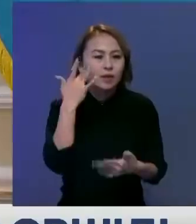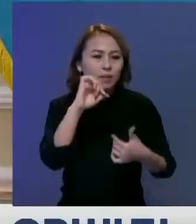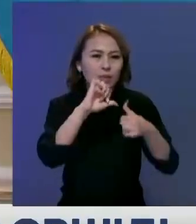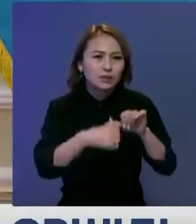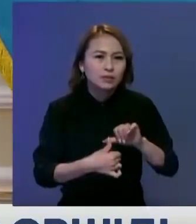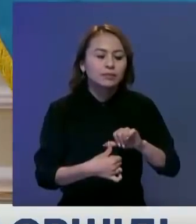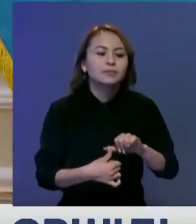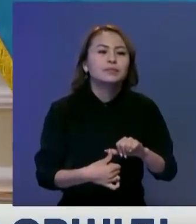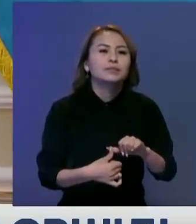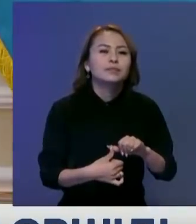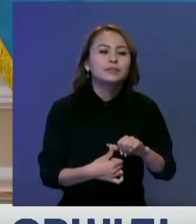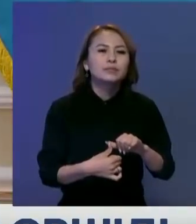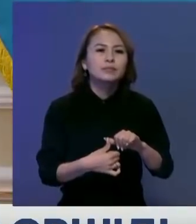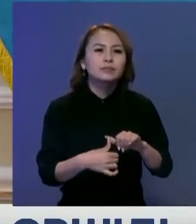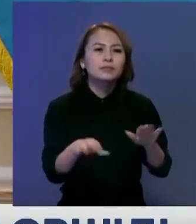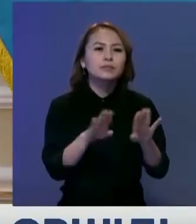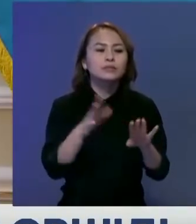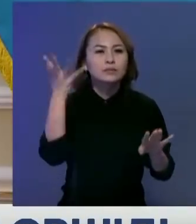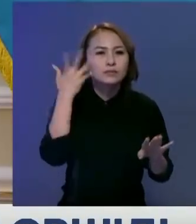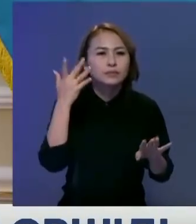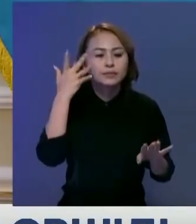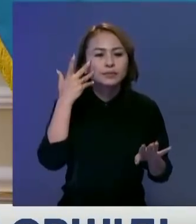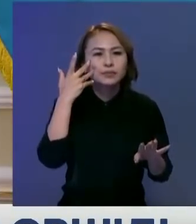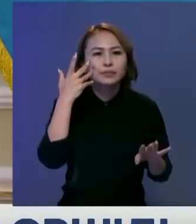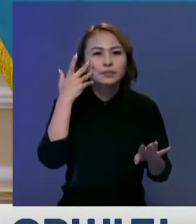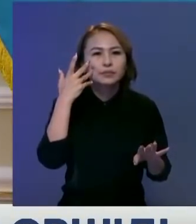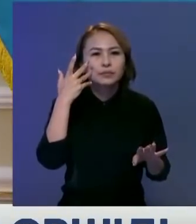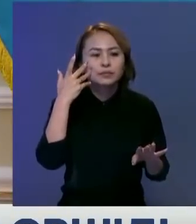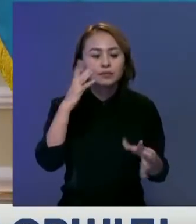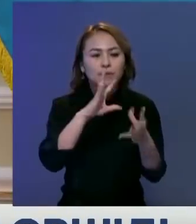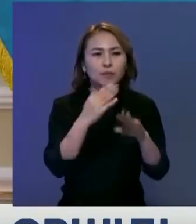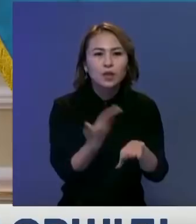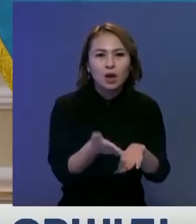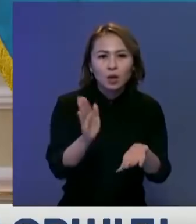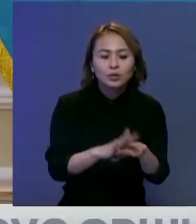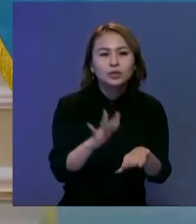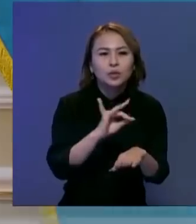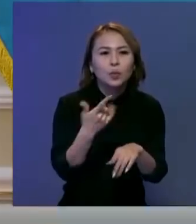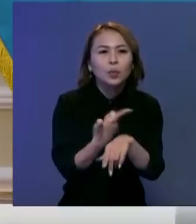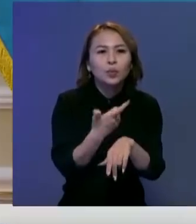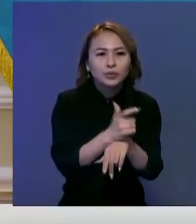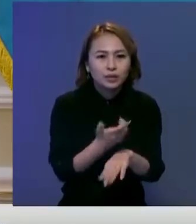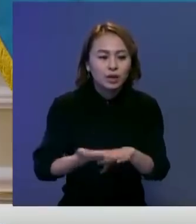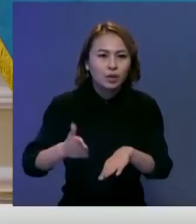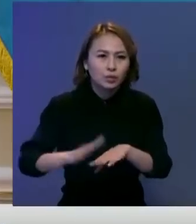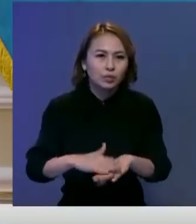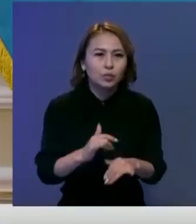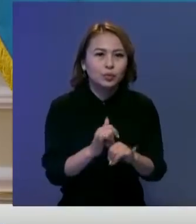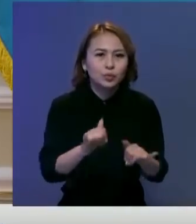Үндеттің жаңа толқыны келгенінен бері жағдайы ауыр және өте ауыр науқастар көбеуде.